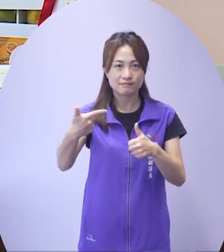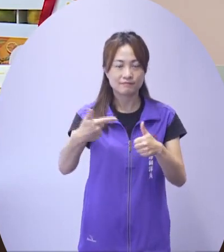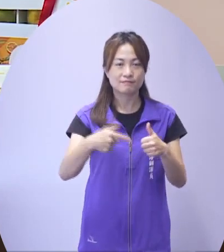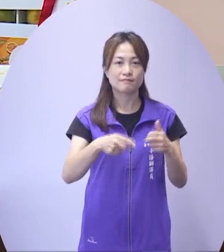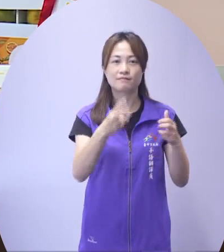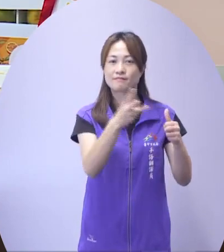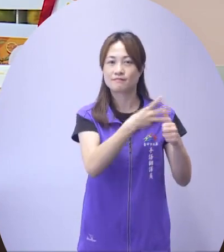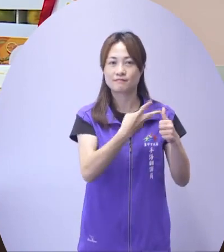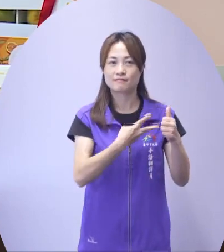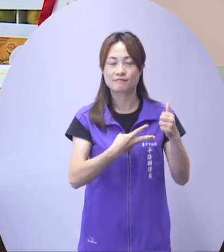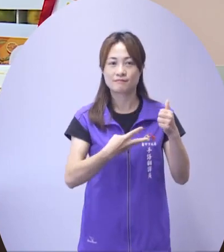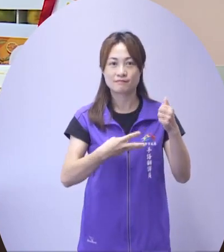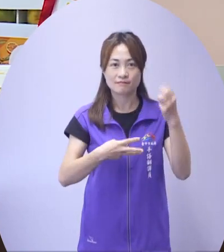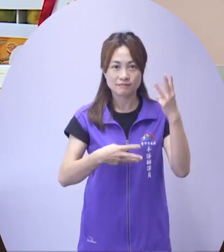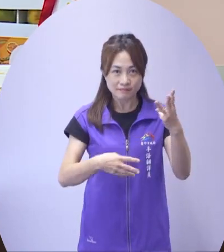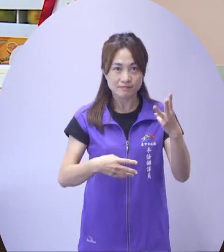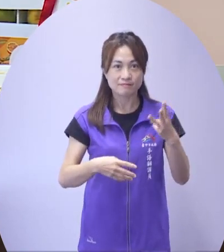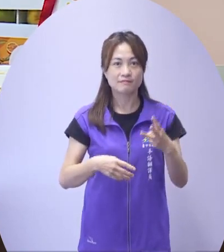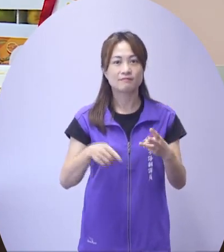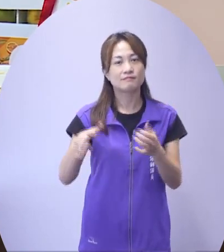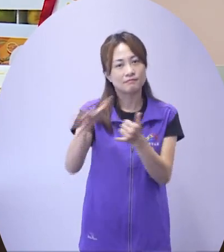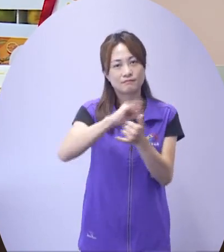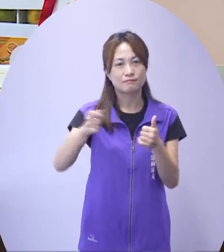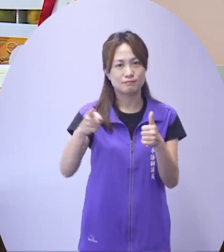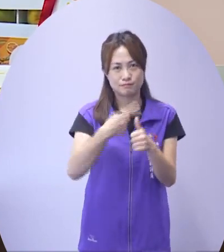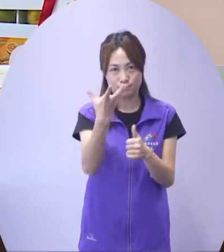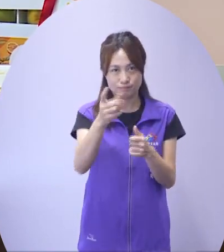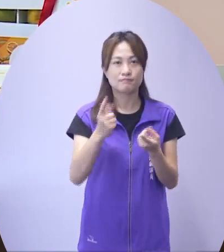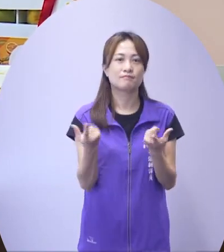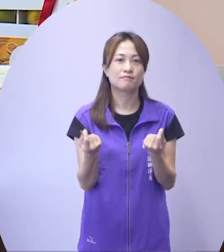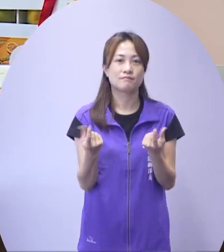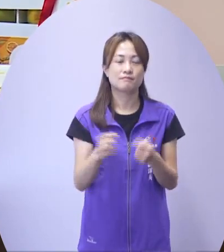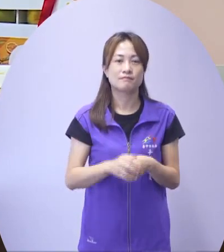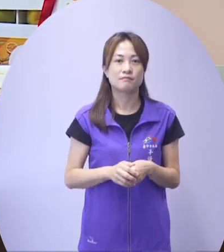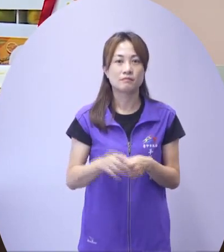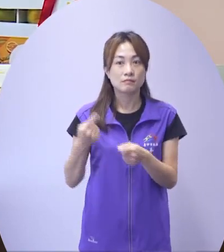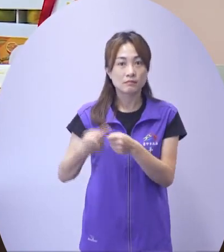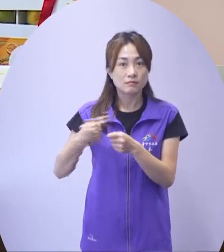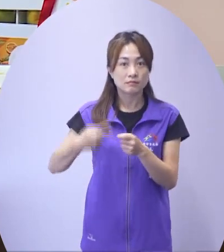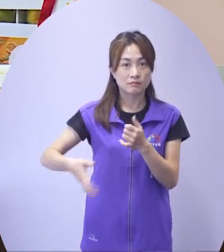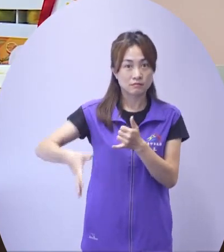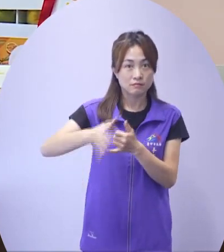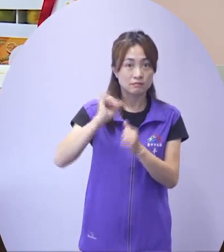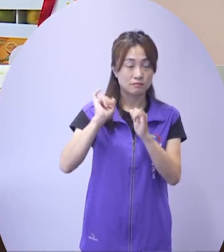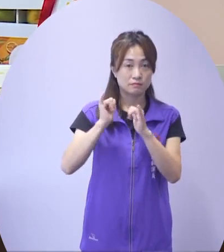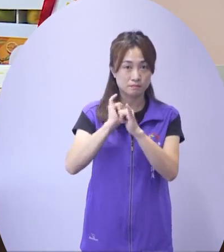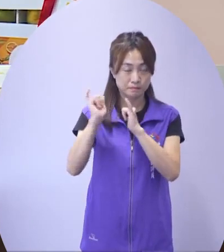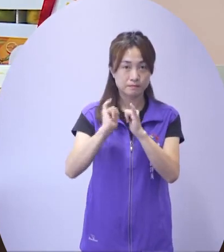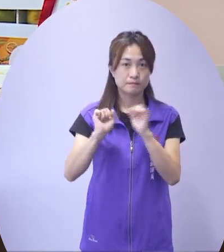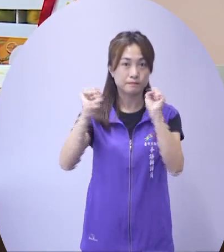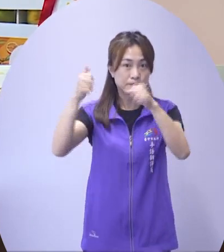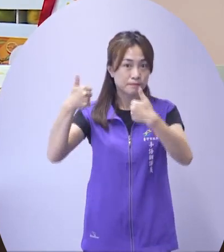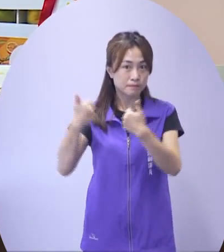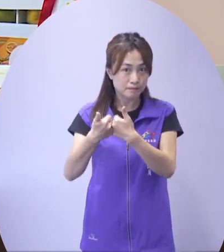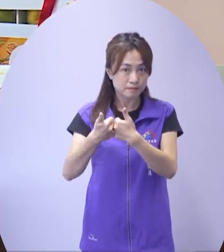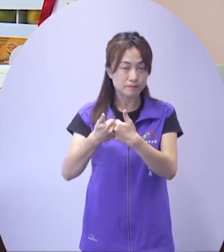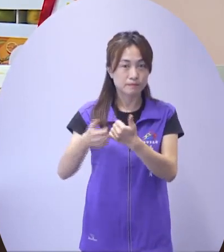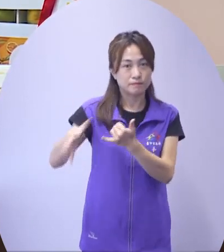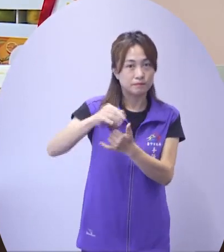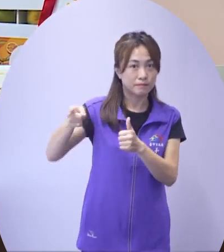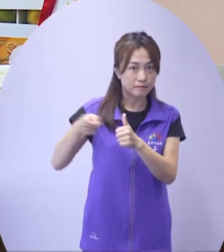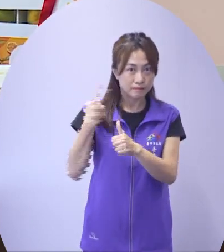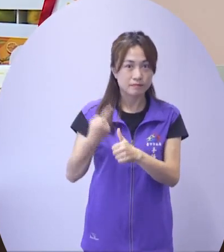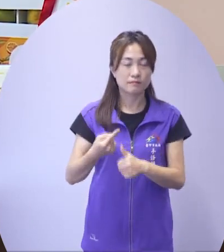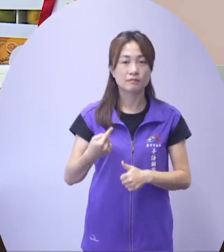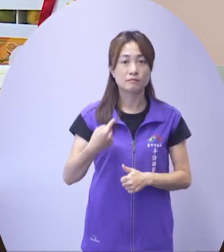一名哈。那这是继我们今年全民运动会拿下全国第一名，那我上个礼拜才发